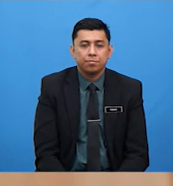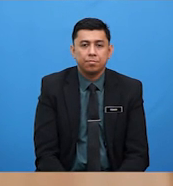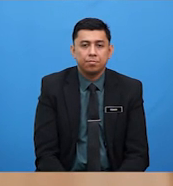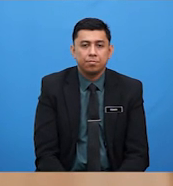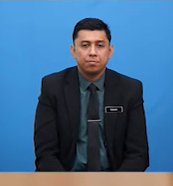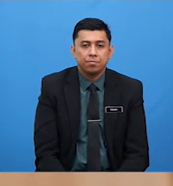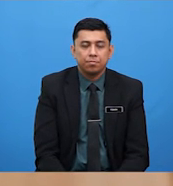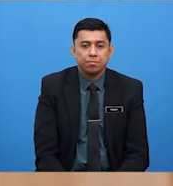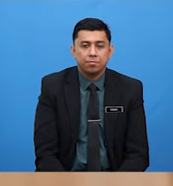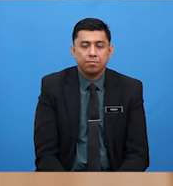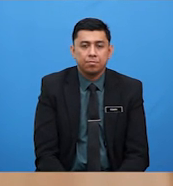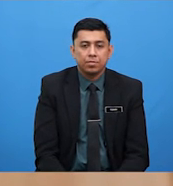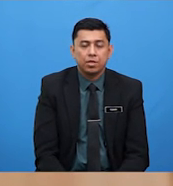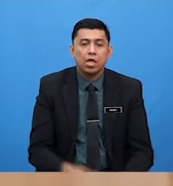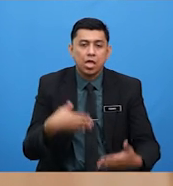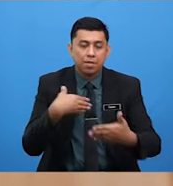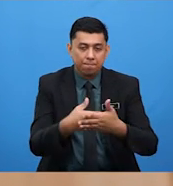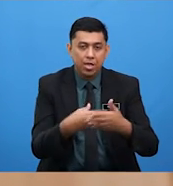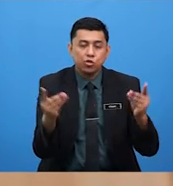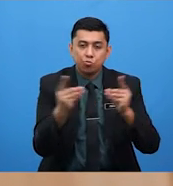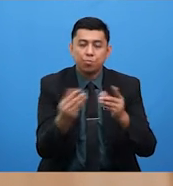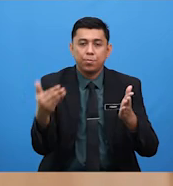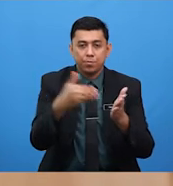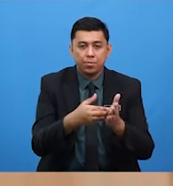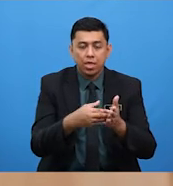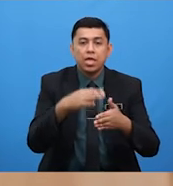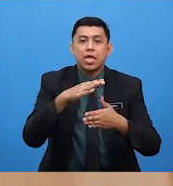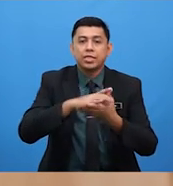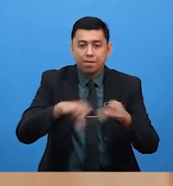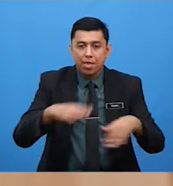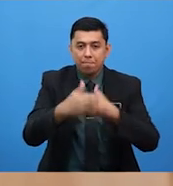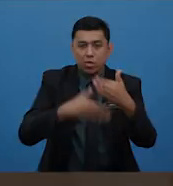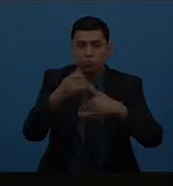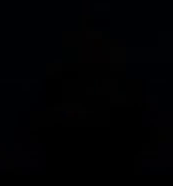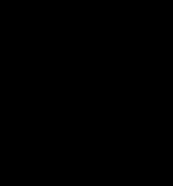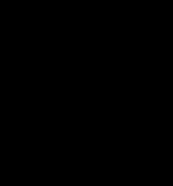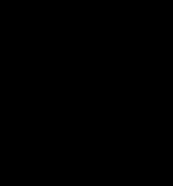sii_dl0525. Sehingga kita berjumpa lagi. Selamat maju jaya!